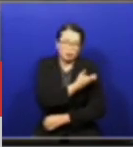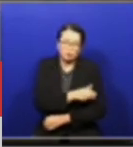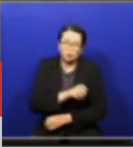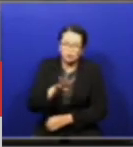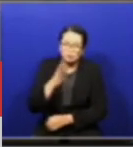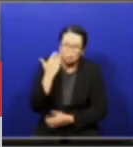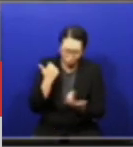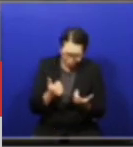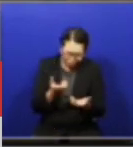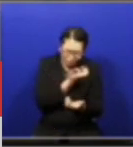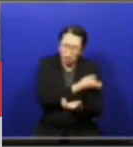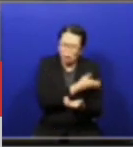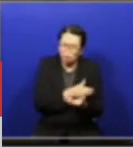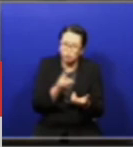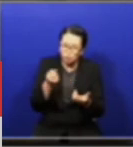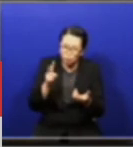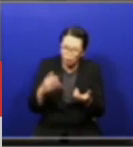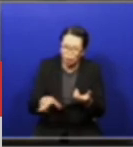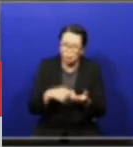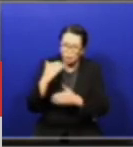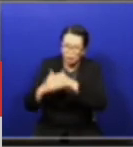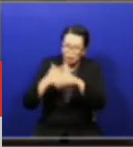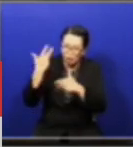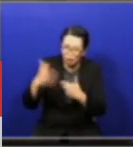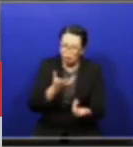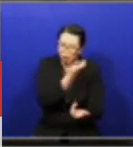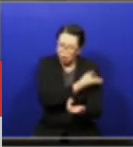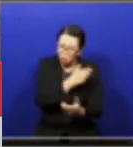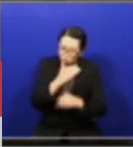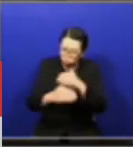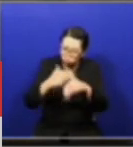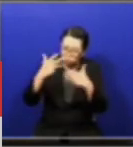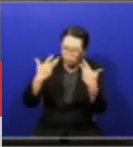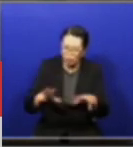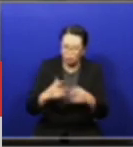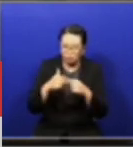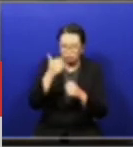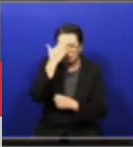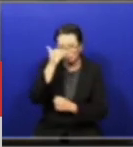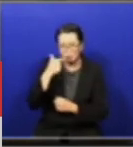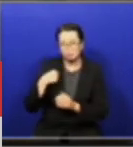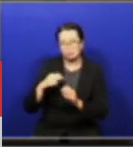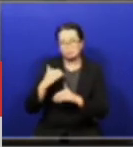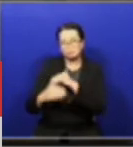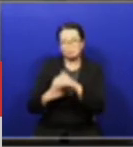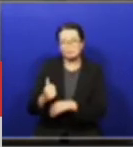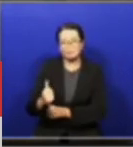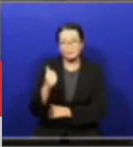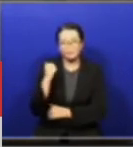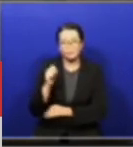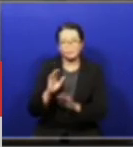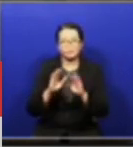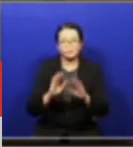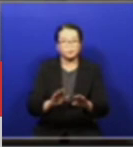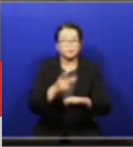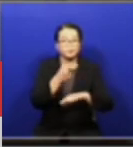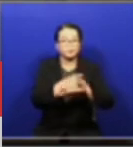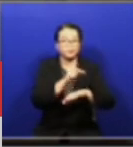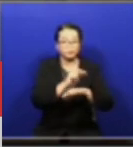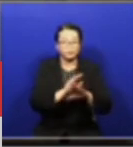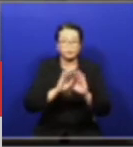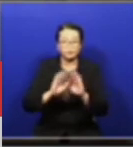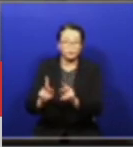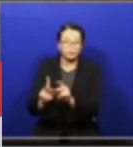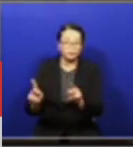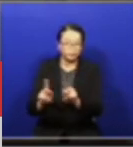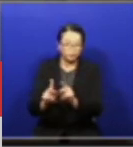เขาจะ iPhone 12แล้วนะยังเงี้ยนะฮะเพราะฉะนั้นฝากเรียนท่านประธานผ่านไปยังคณะกรรมการประกันสังคมครับผม